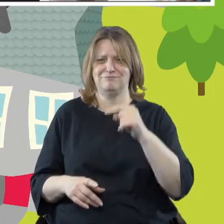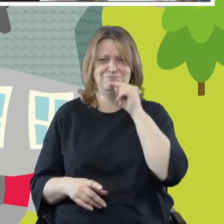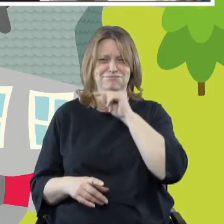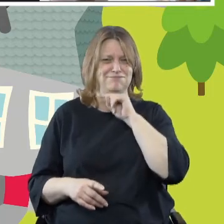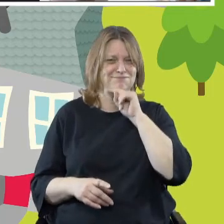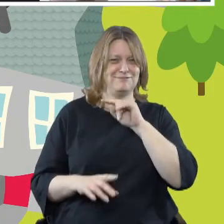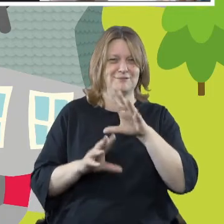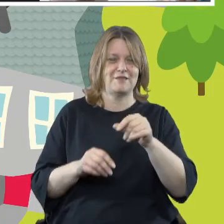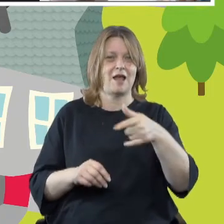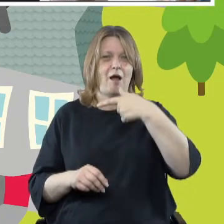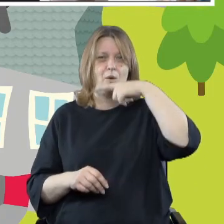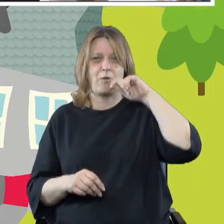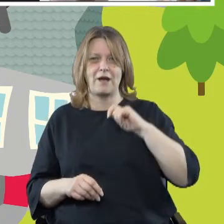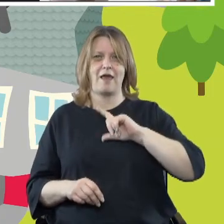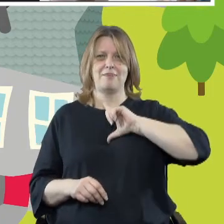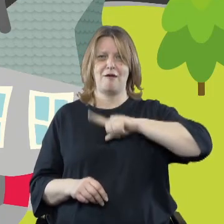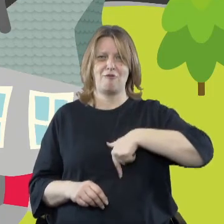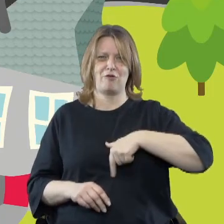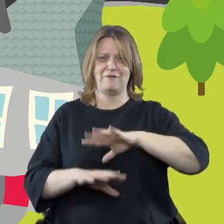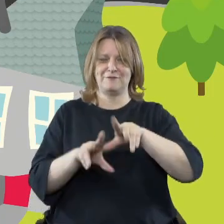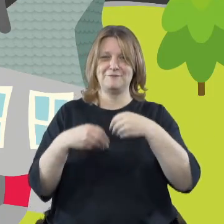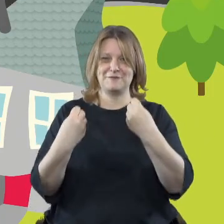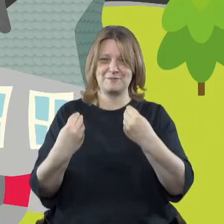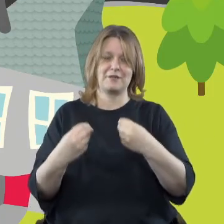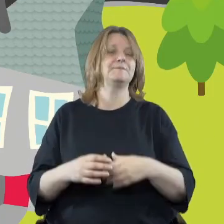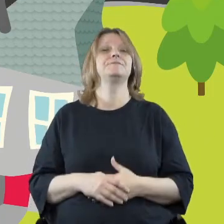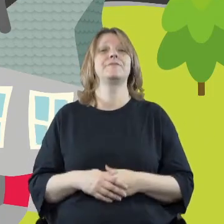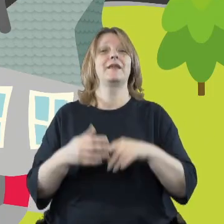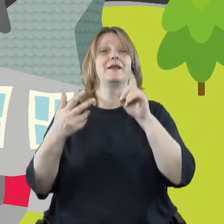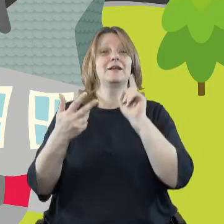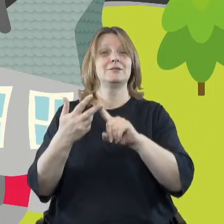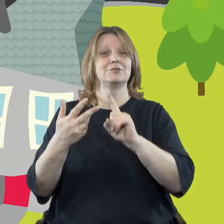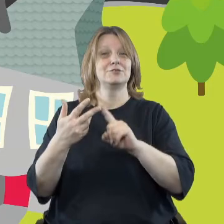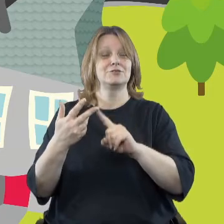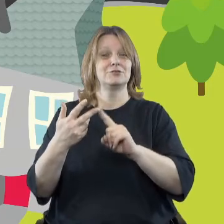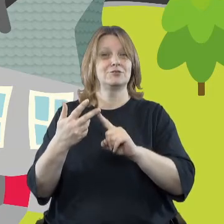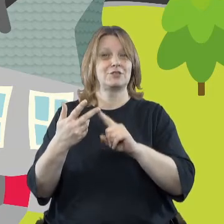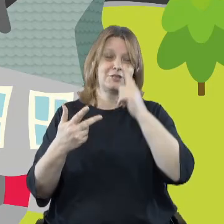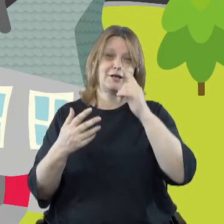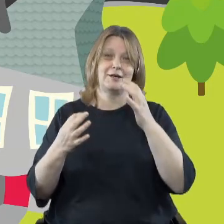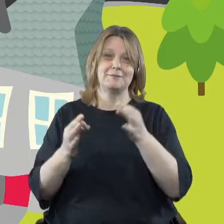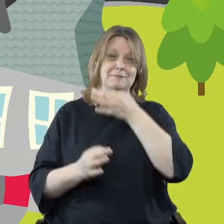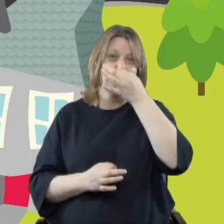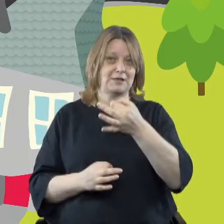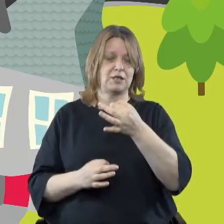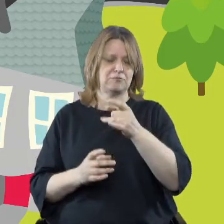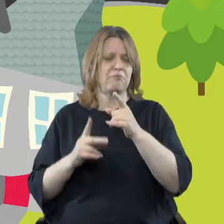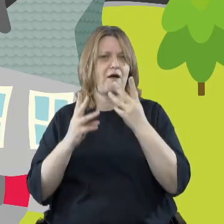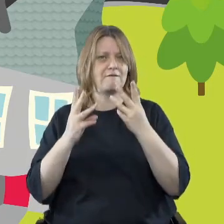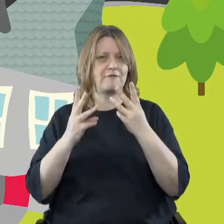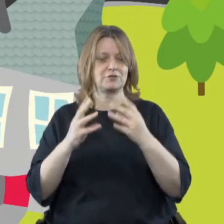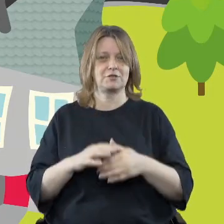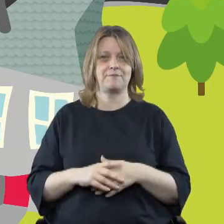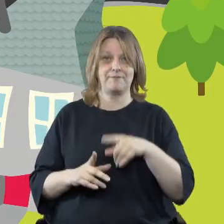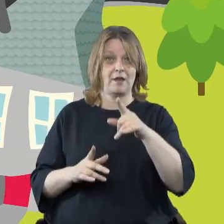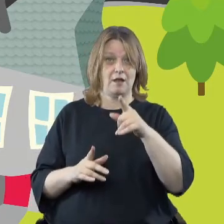Bardzo i na ładnie. Ukrainie, i na Łotwie. Znakomicie. Trzecia zagadka. Bardzo ważna. Gdy